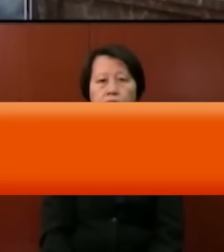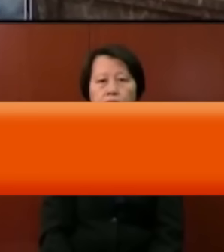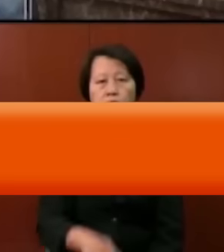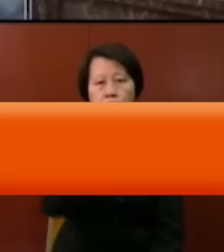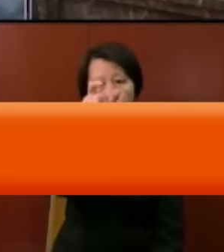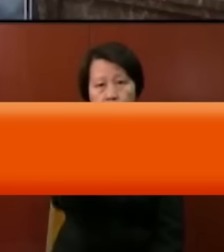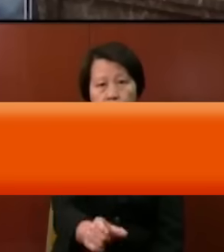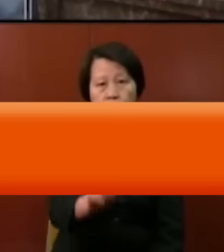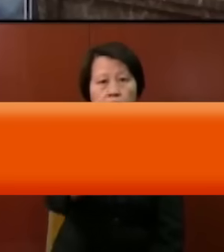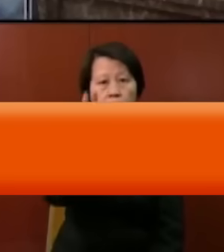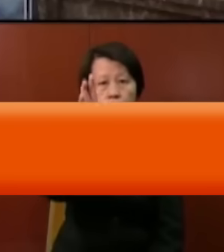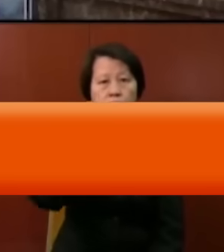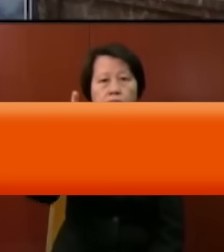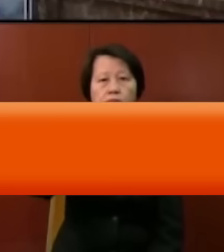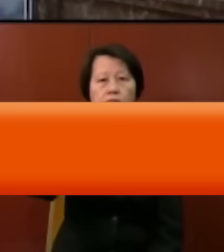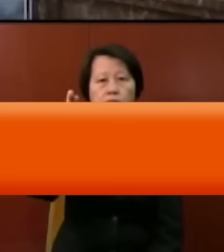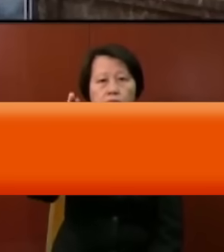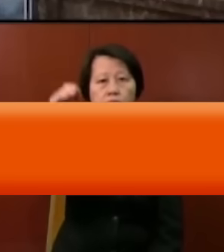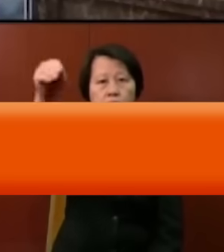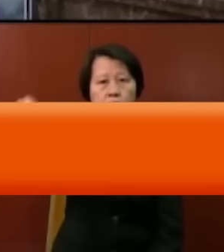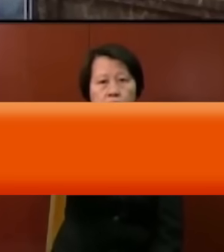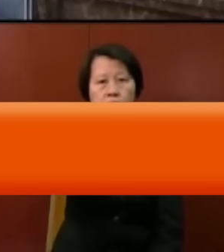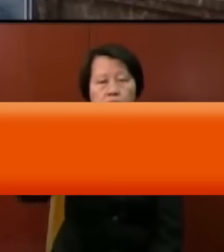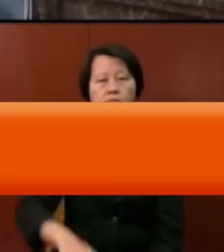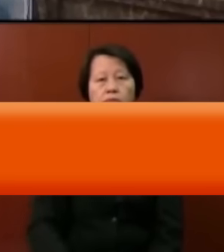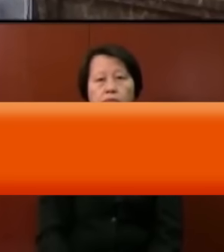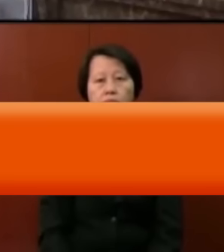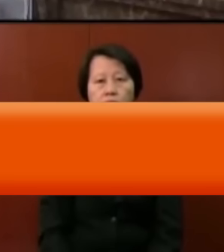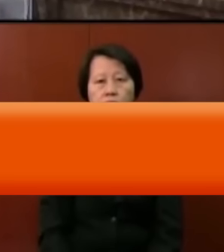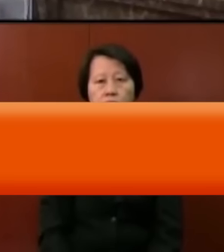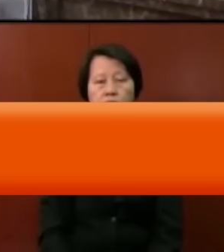nama calon yang dipilih Tuan Lawang